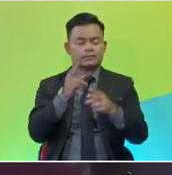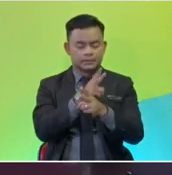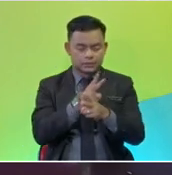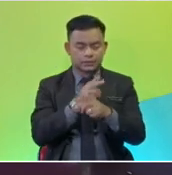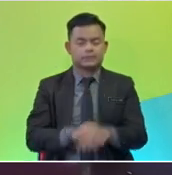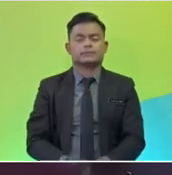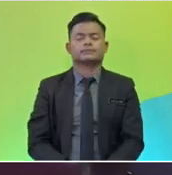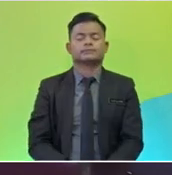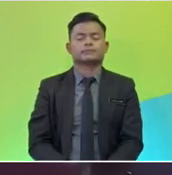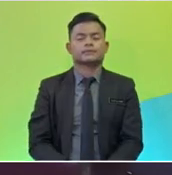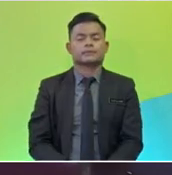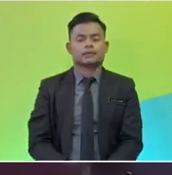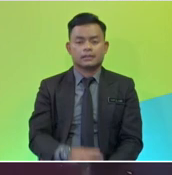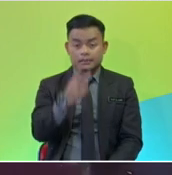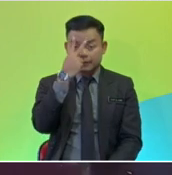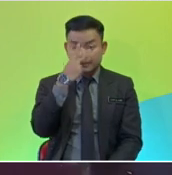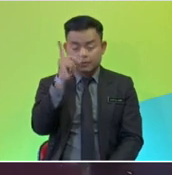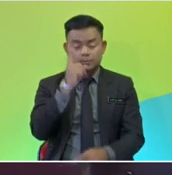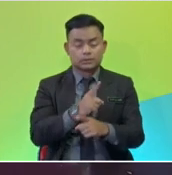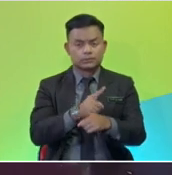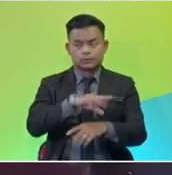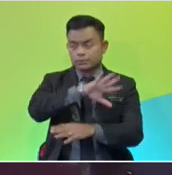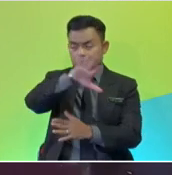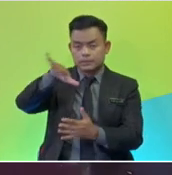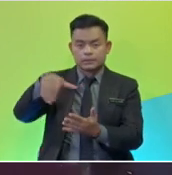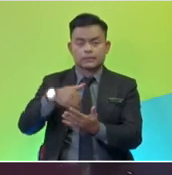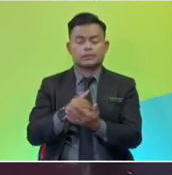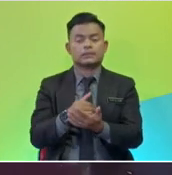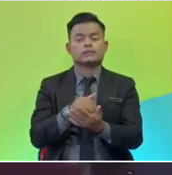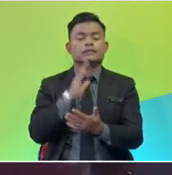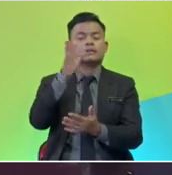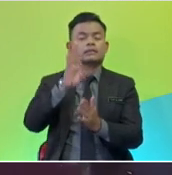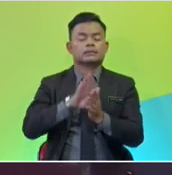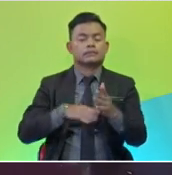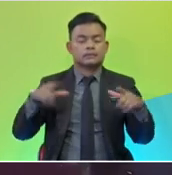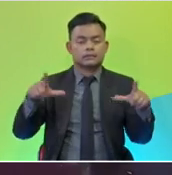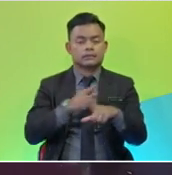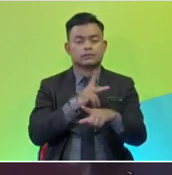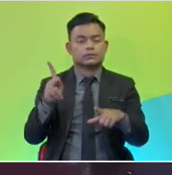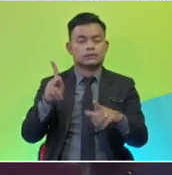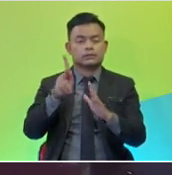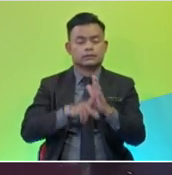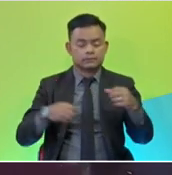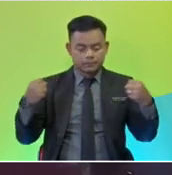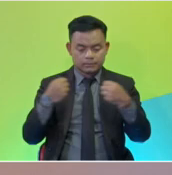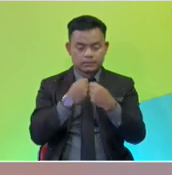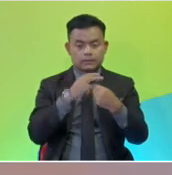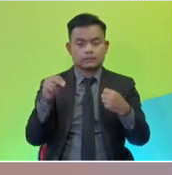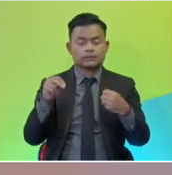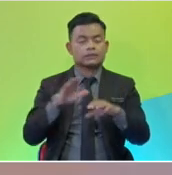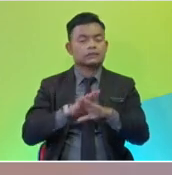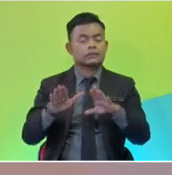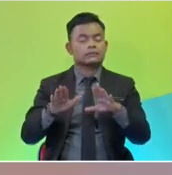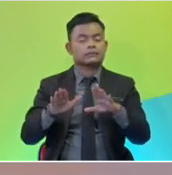peker pada persekitaran maka akan berlakulah Kemang kemalangan okey tanpa melenggahkan masa kita akan